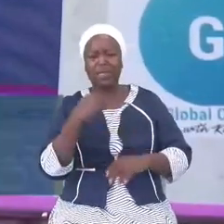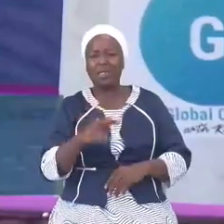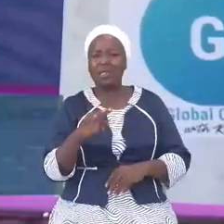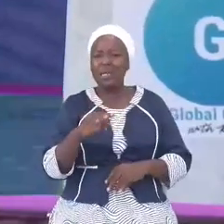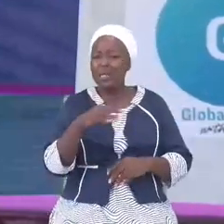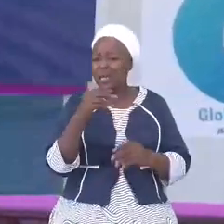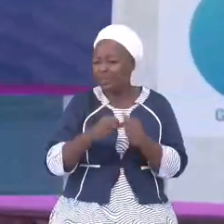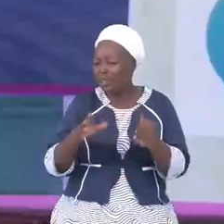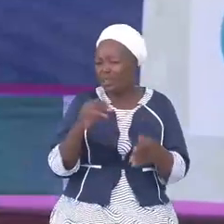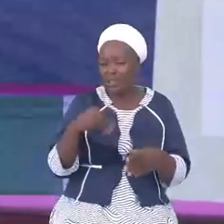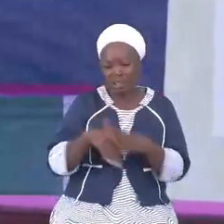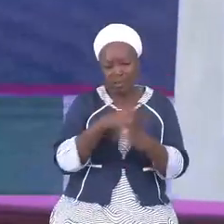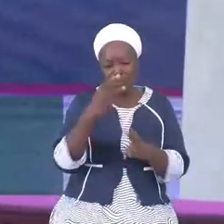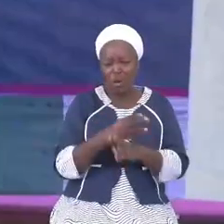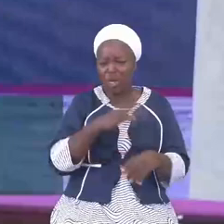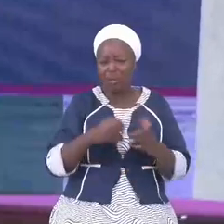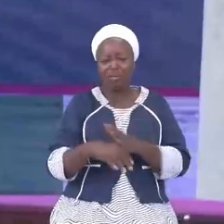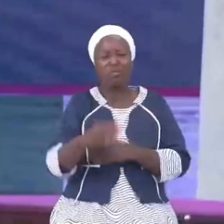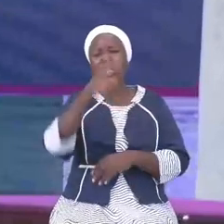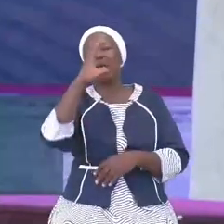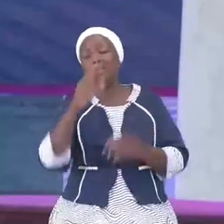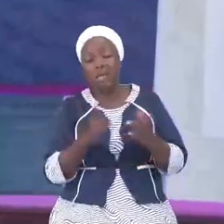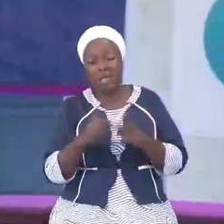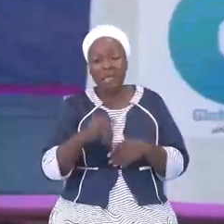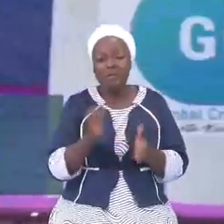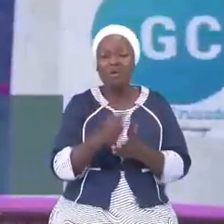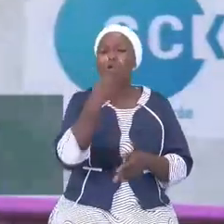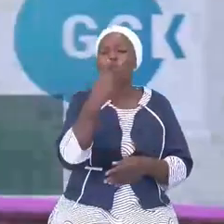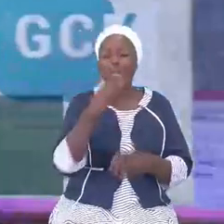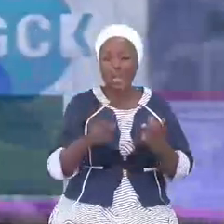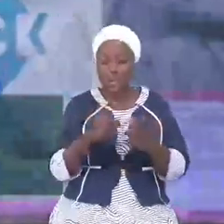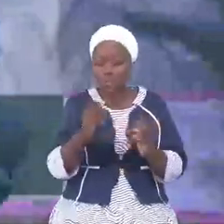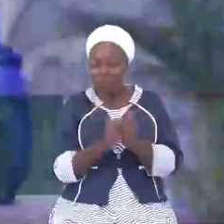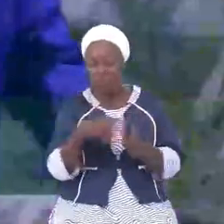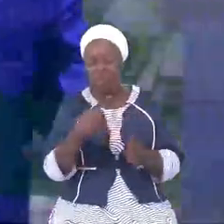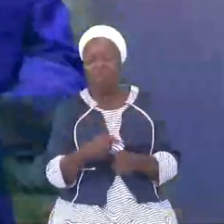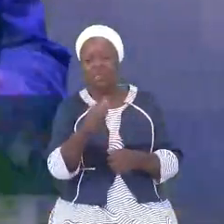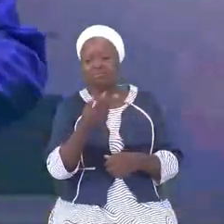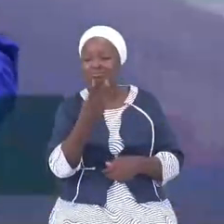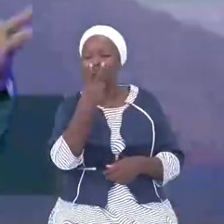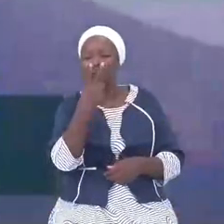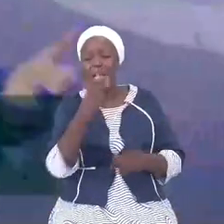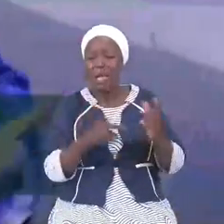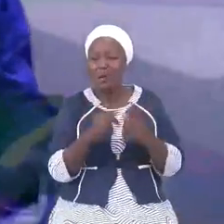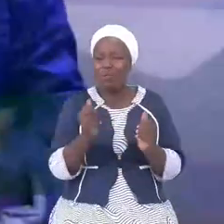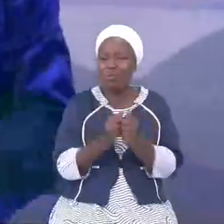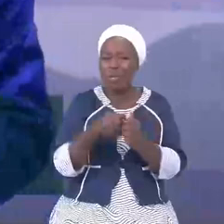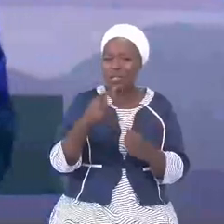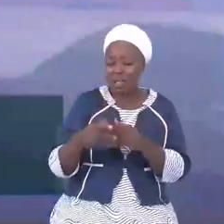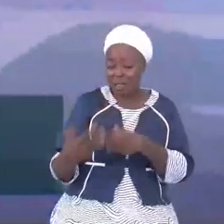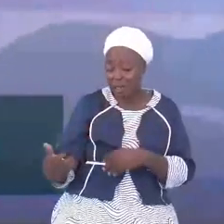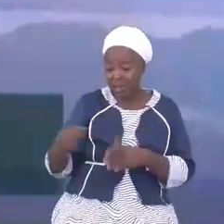par l'alcool, par marijuana, ou par la cigarette, ou par les choses de ce